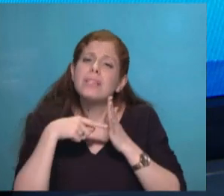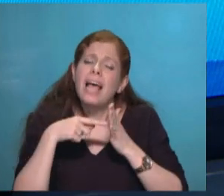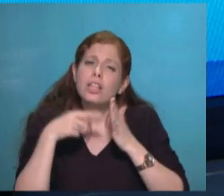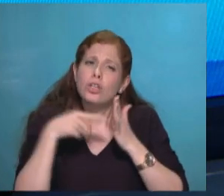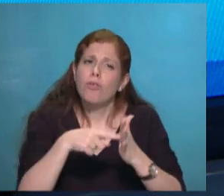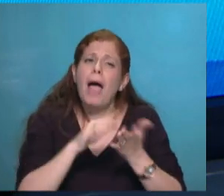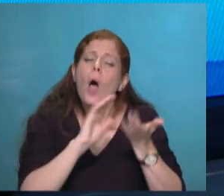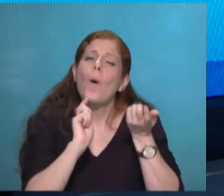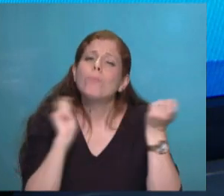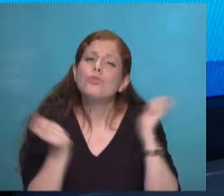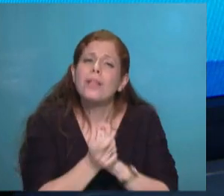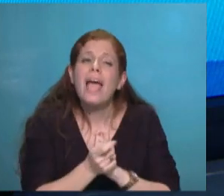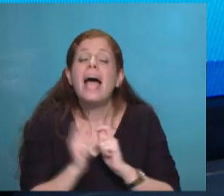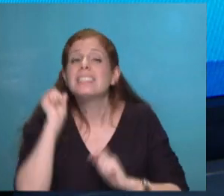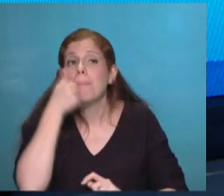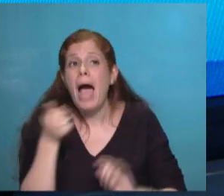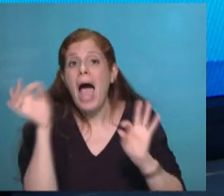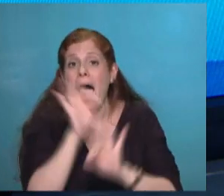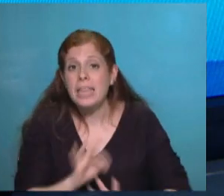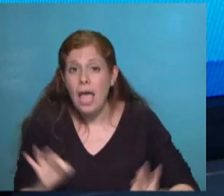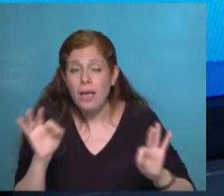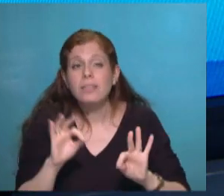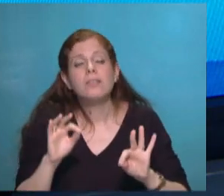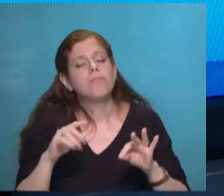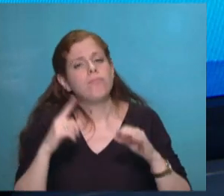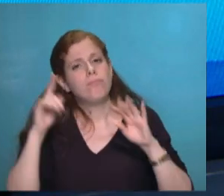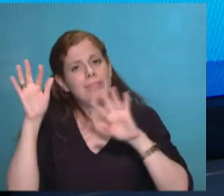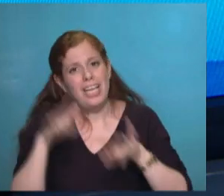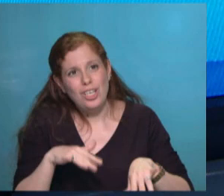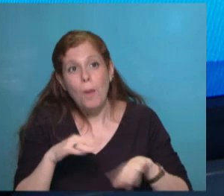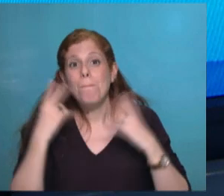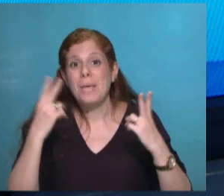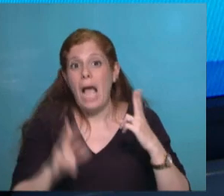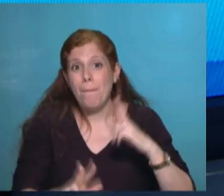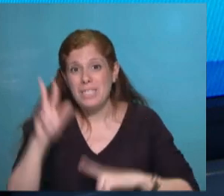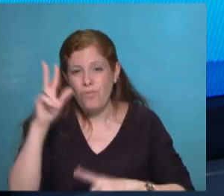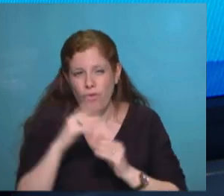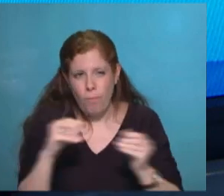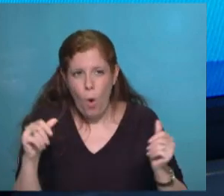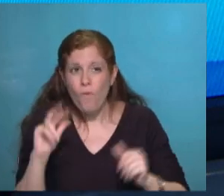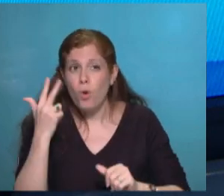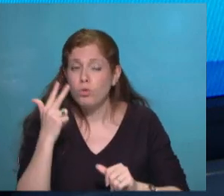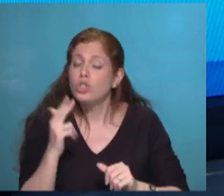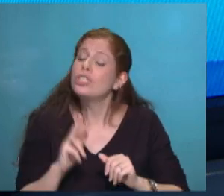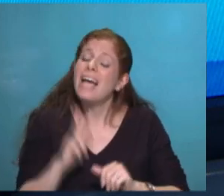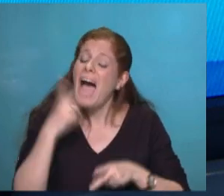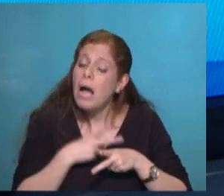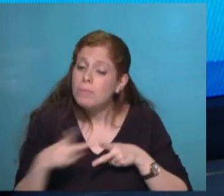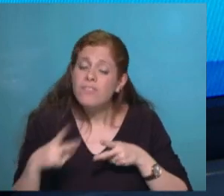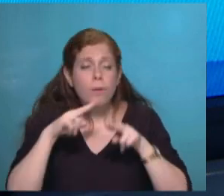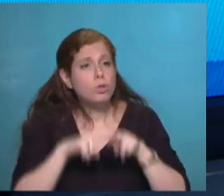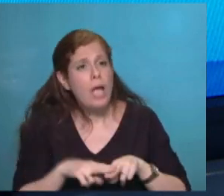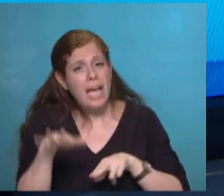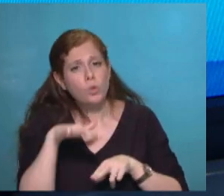בימים הקרובים, אז מחר עדיין יום של גשם, בעיקר בצפון ובחוף, יום שלישי, גשם רק בצפון, בשאר האזורים כבר מסתיים